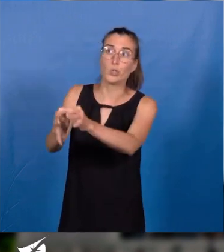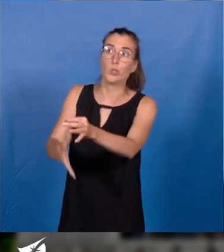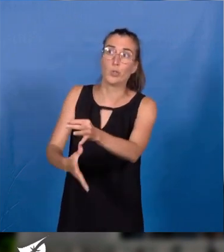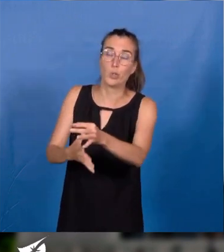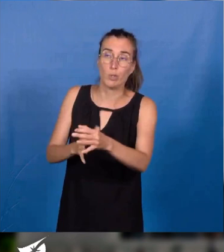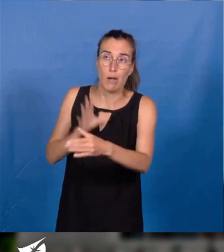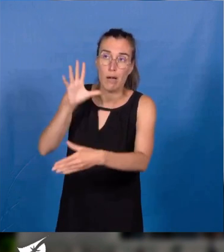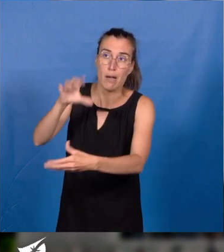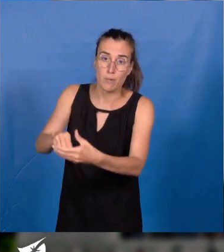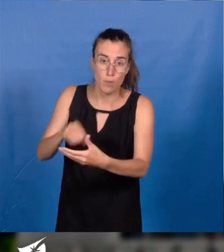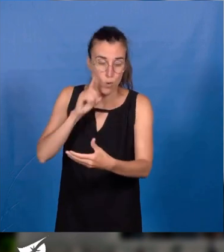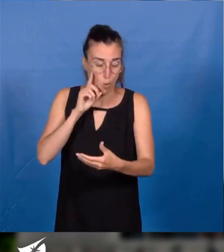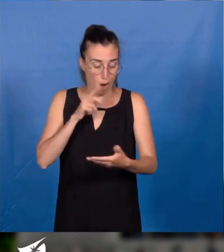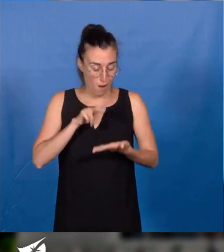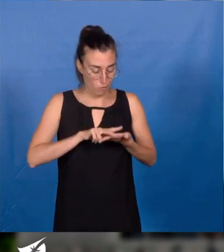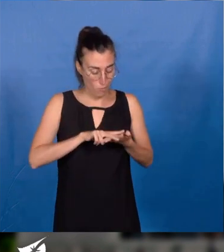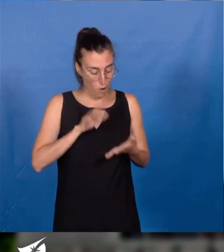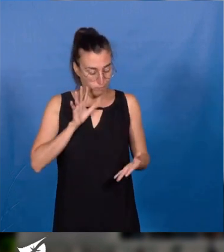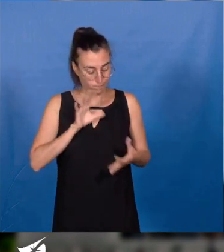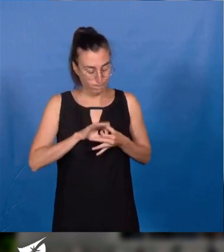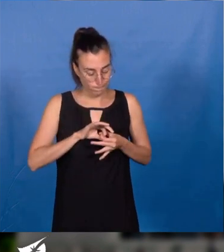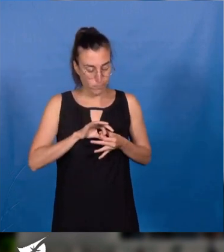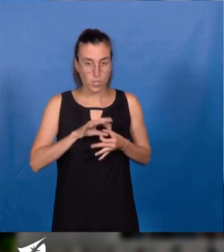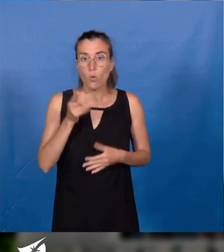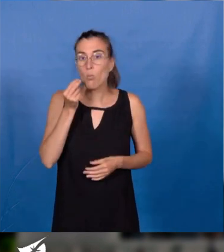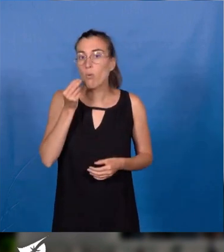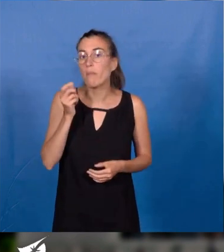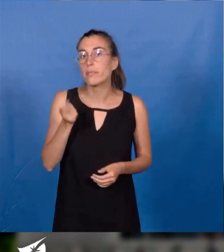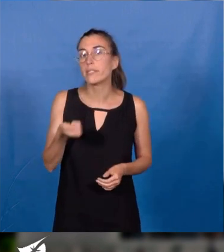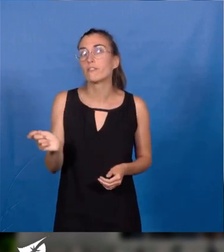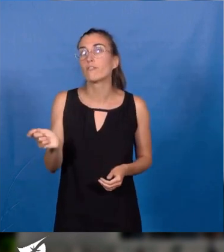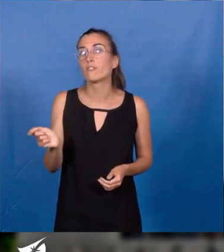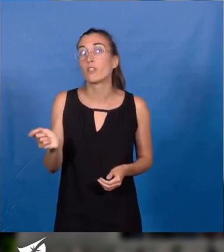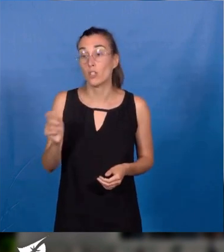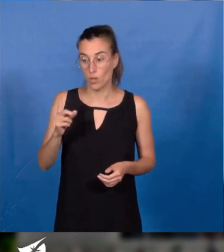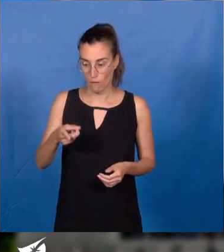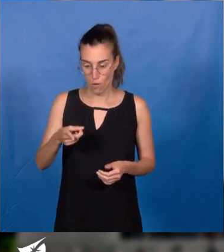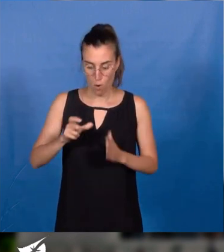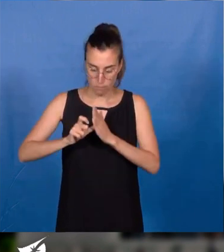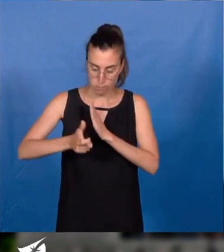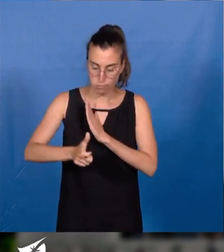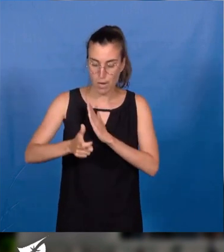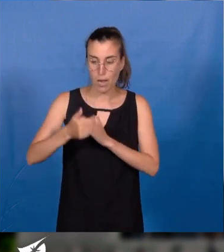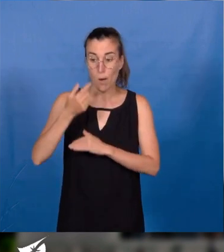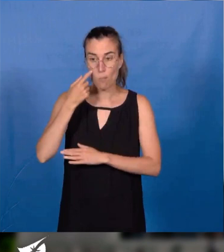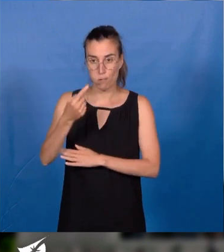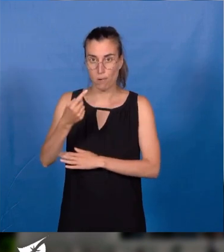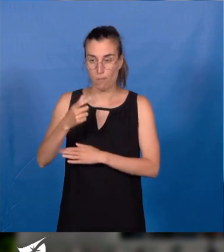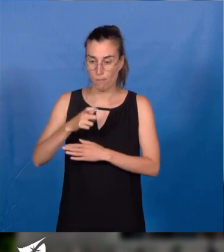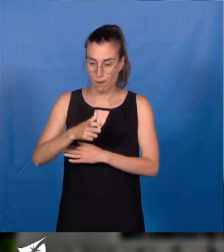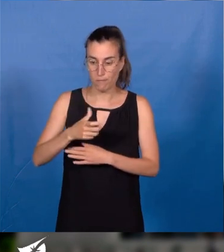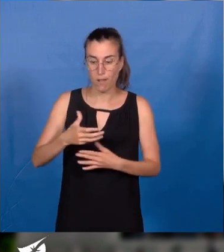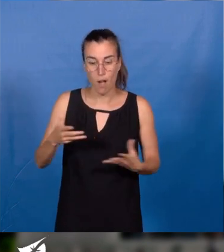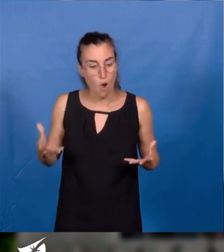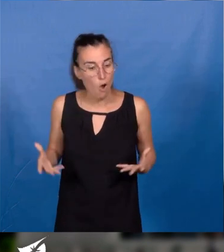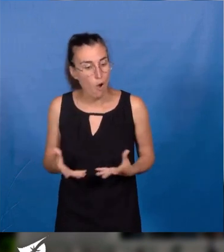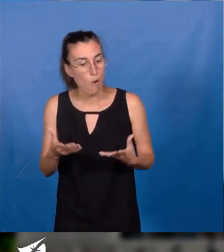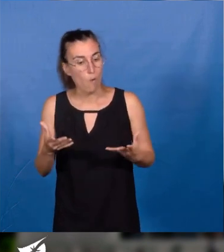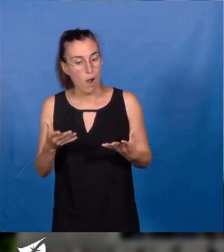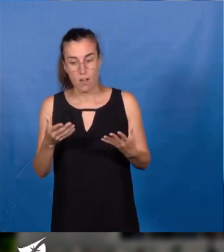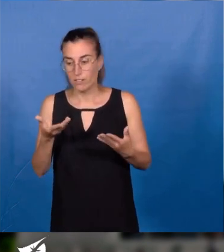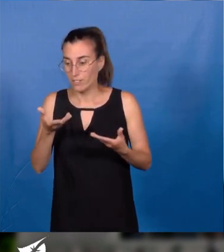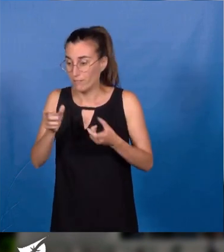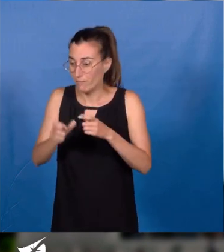avec son logement, on le comprend tout à fait. Donc c'est d'avoir des dispositifs qui sont incitatifs et attractifs pour